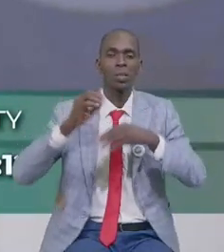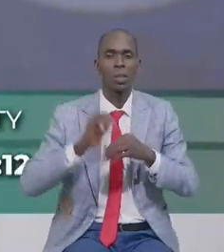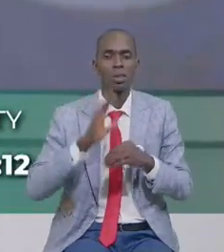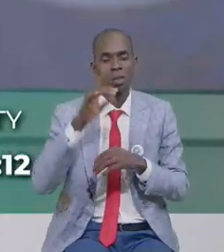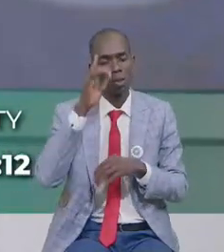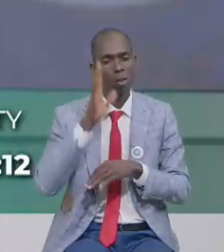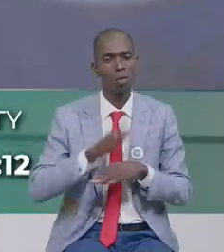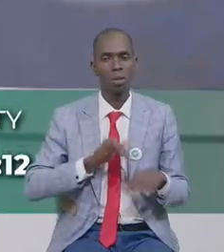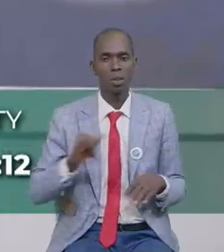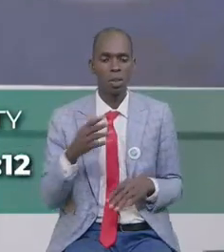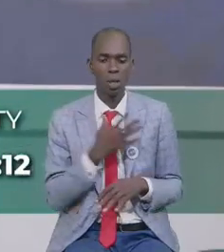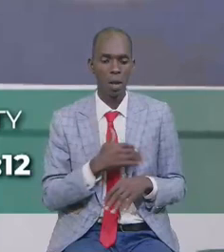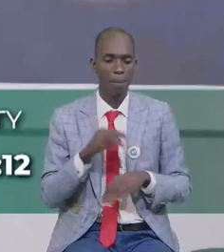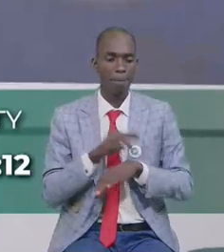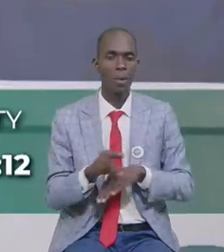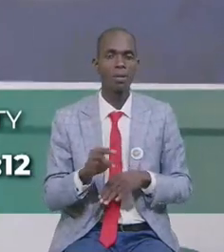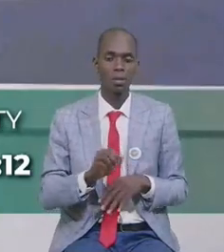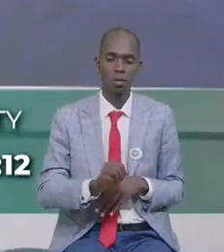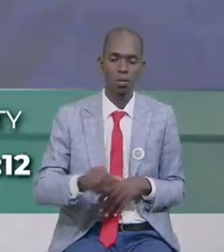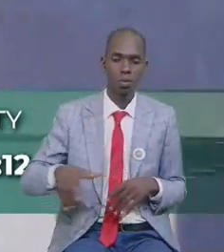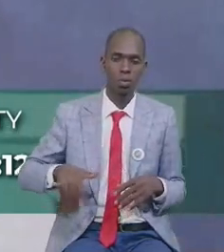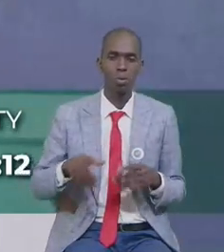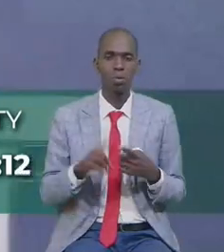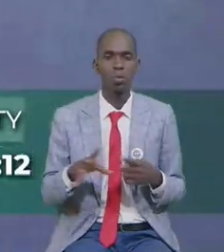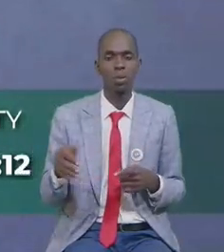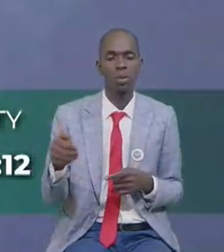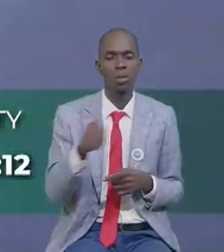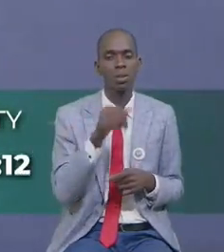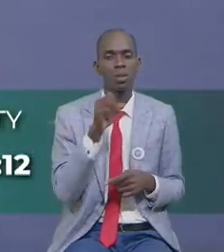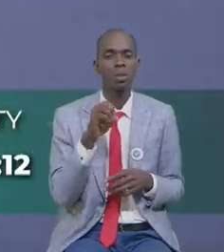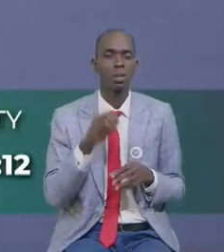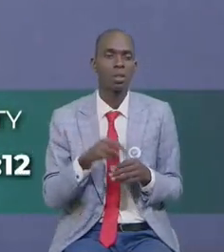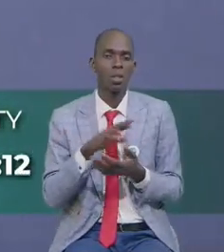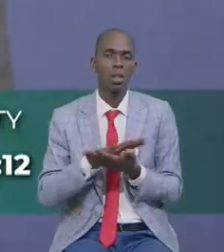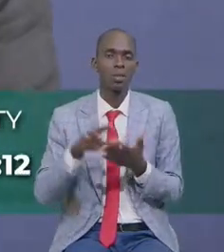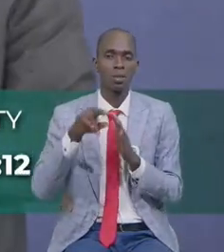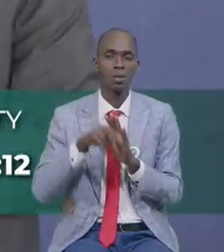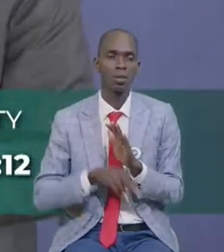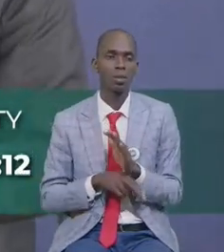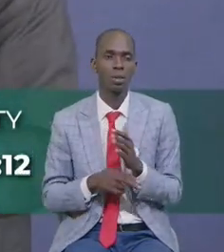du succès dans ton appel, dans ton ministère, semer selon la justice.